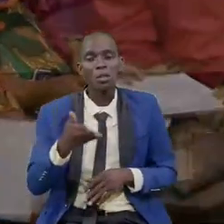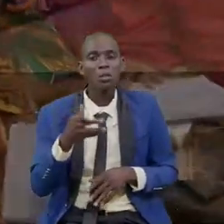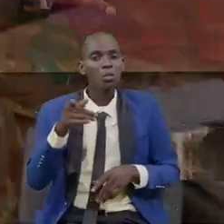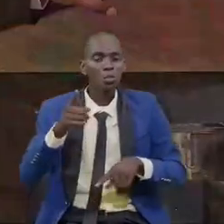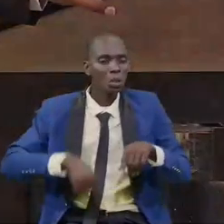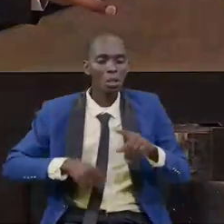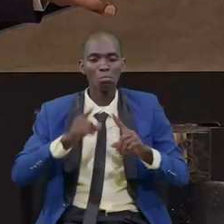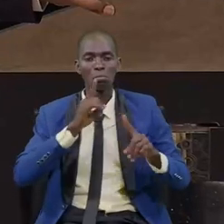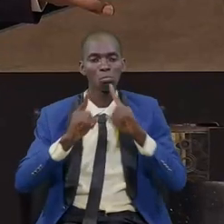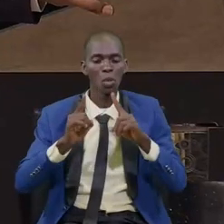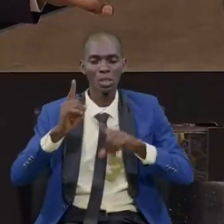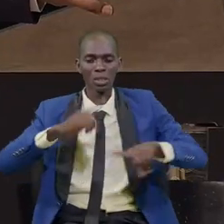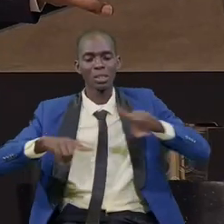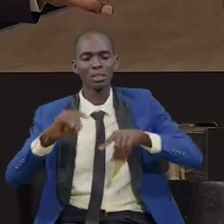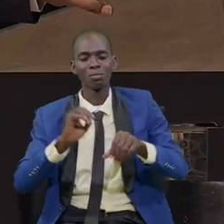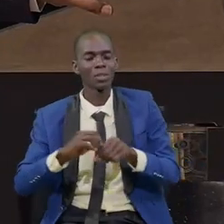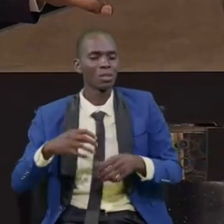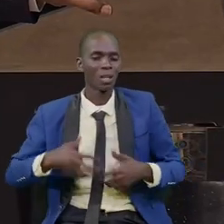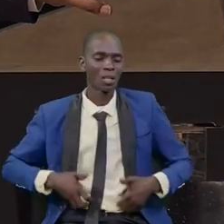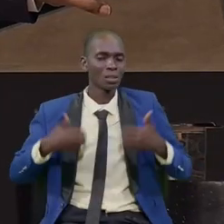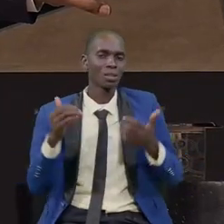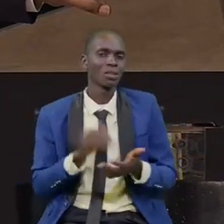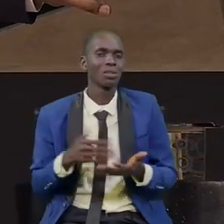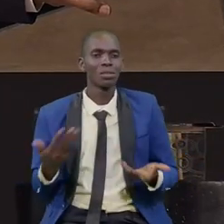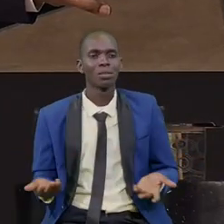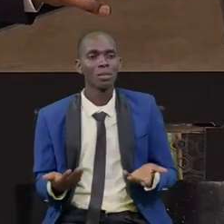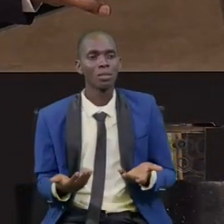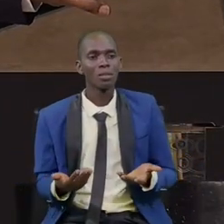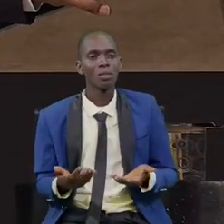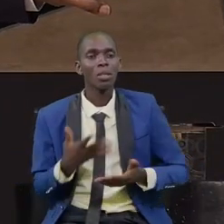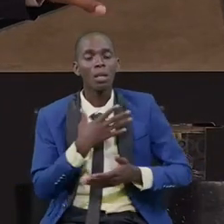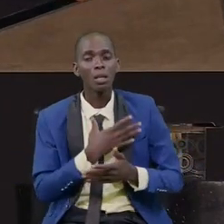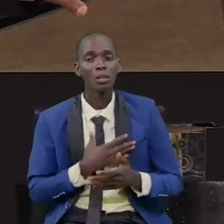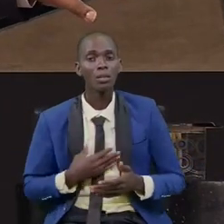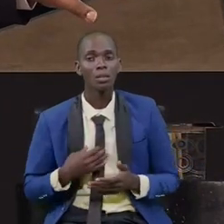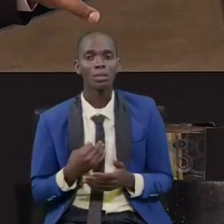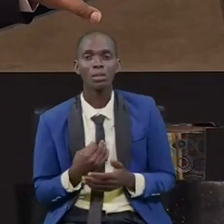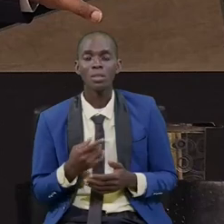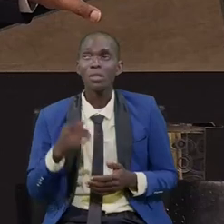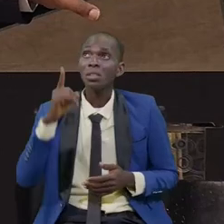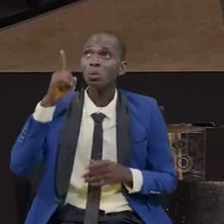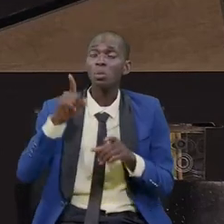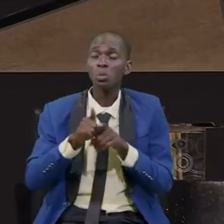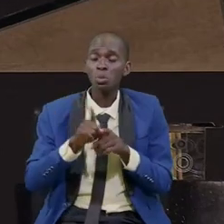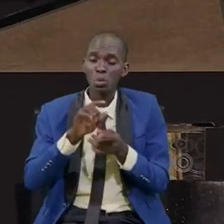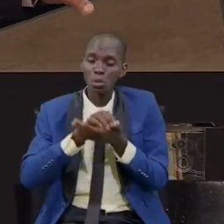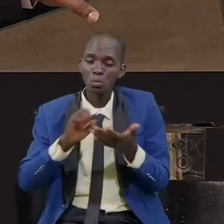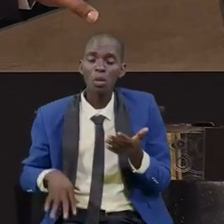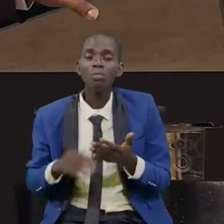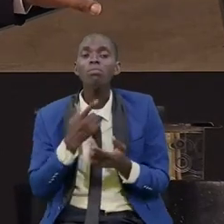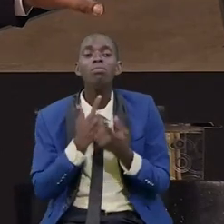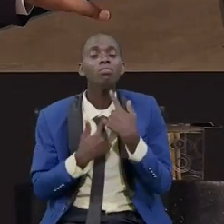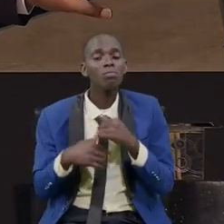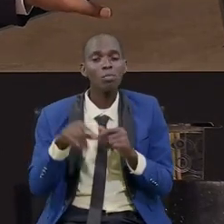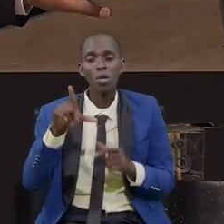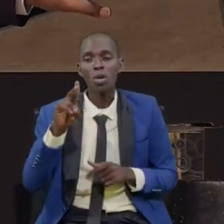paroles de colère et la convoitise. Les mauvais désirs, il ôte cela de nos cœurs.